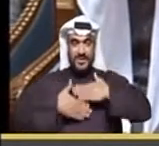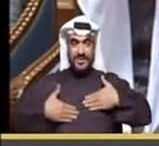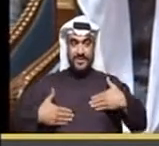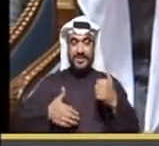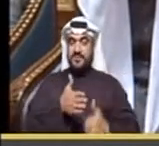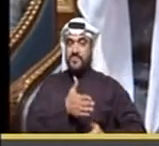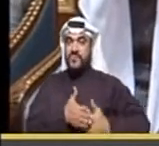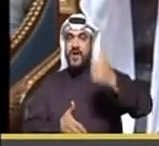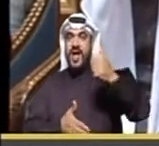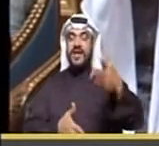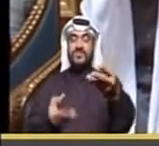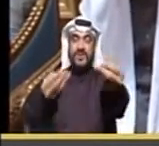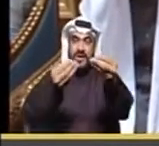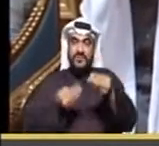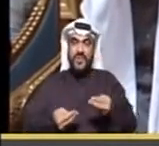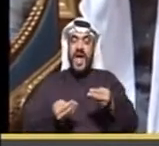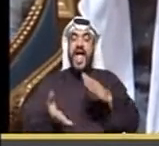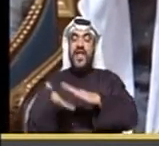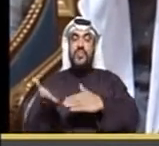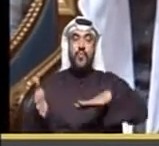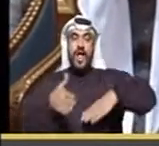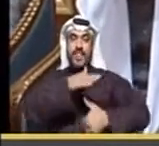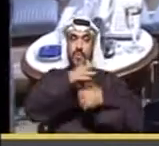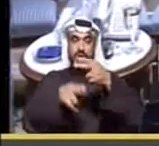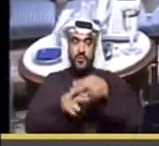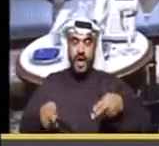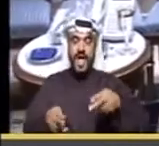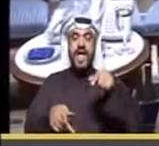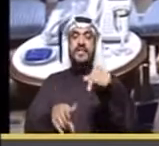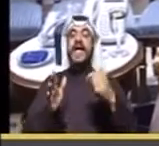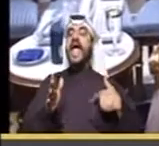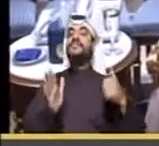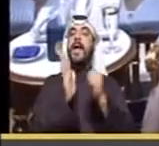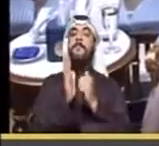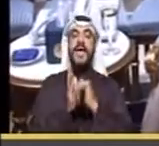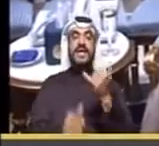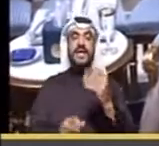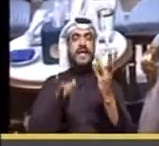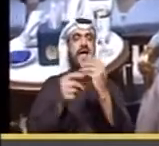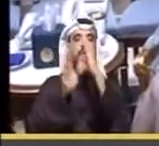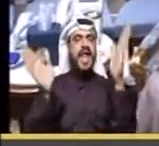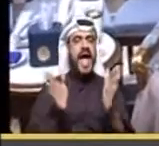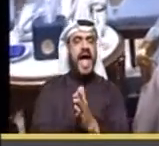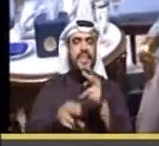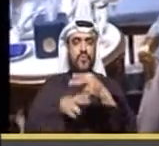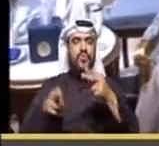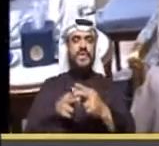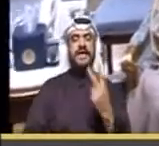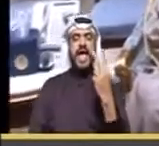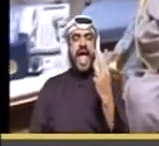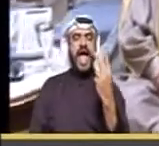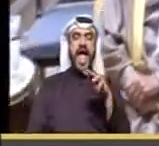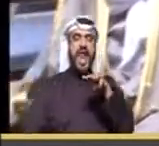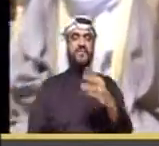استلم ديوان الأميري اللي هو بيت العرب، تقريبا كان عدد الخيل اللي موجودة بالكويت بحدود